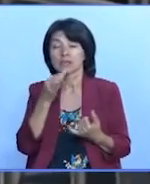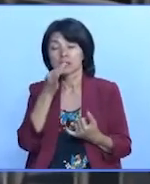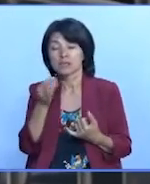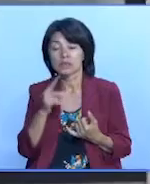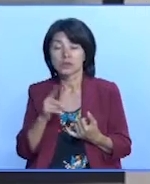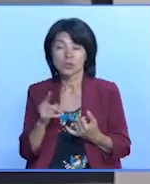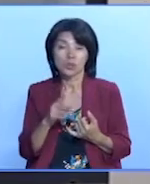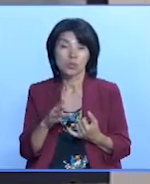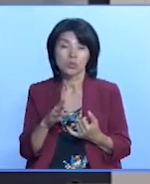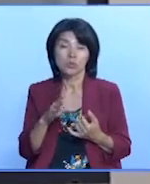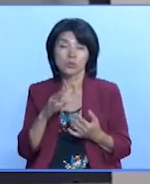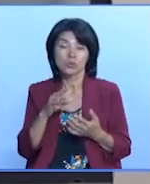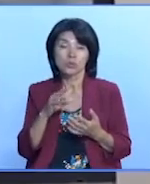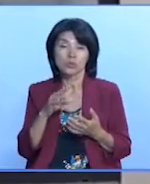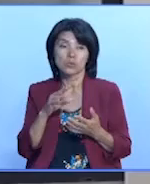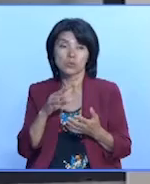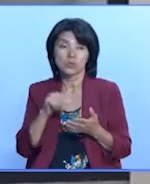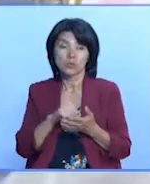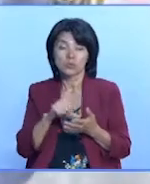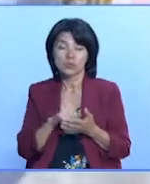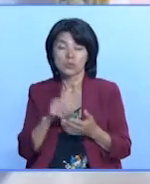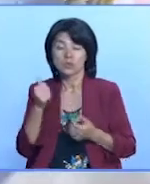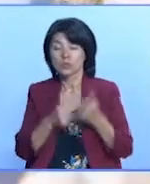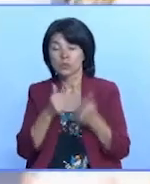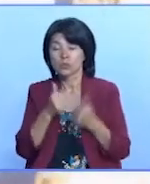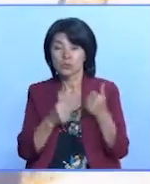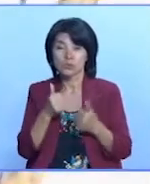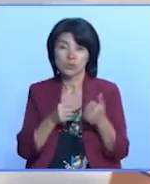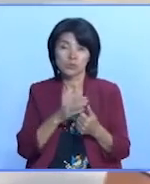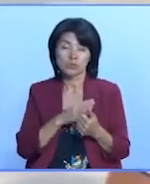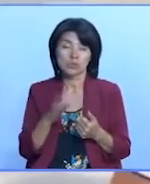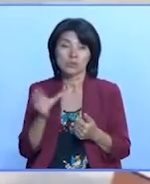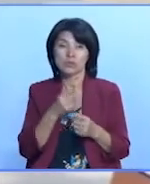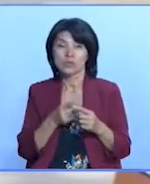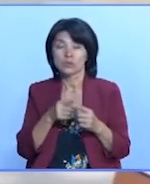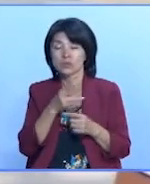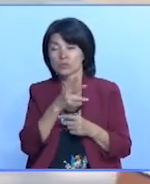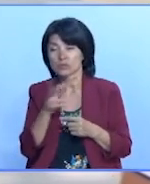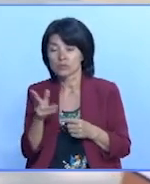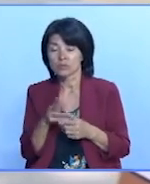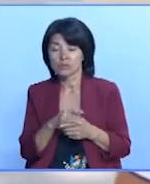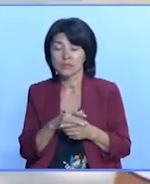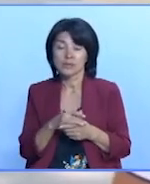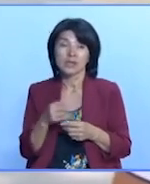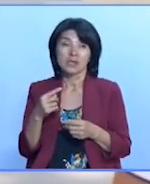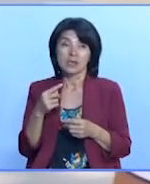участию в конкурсе его замотивировала нетерпимость к коррупции и чувство патриотизма. Своим видео я